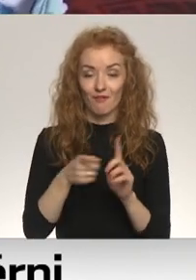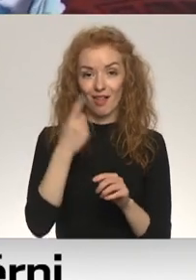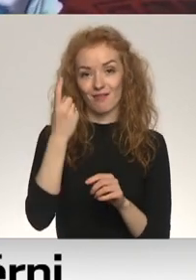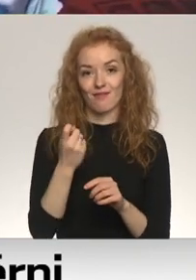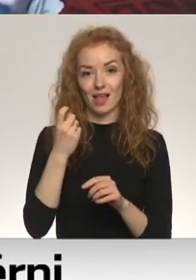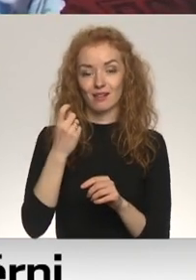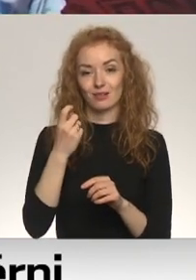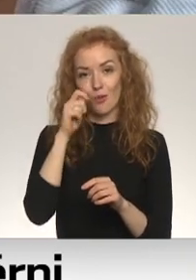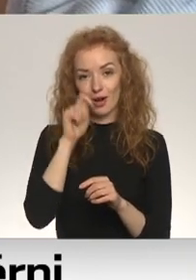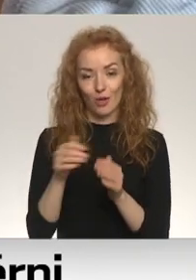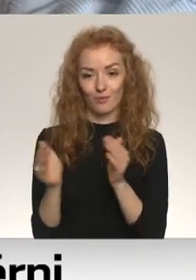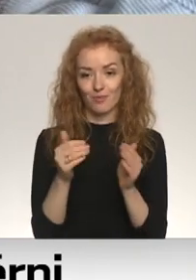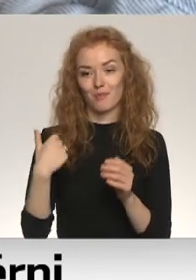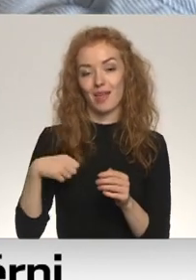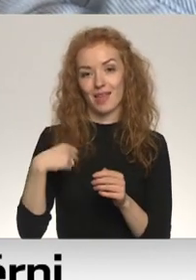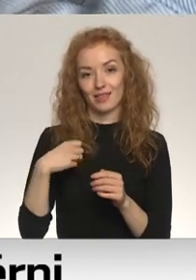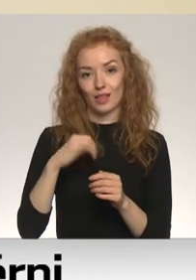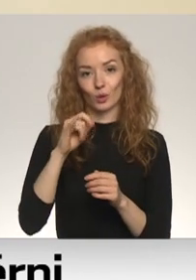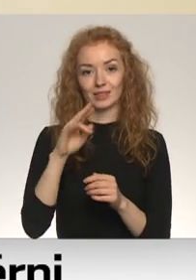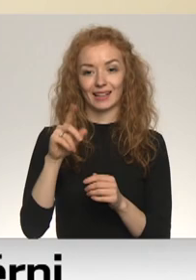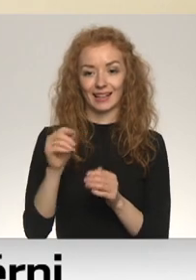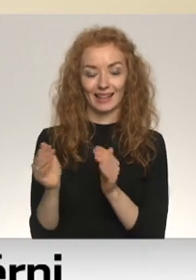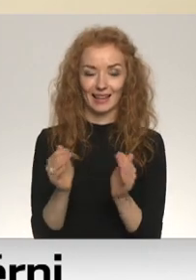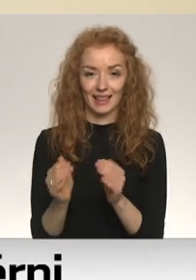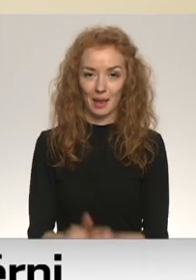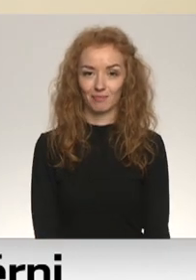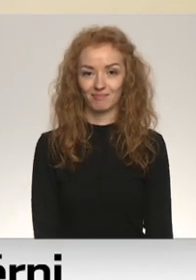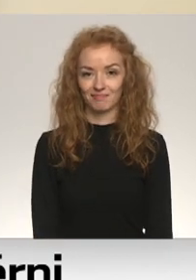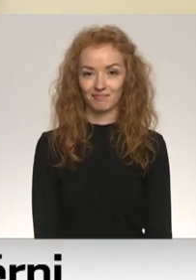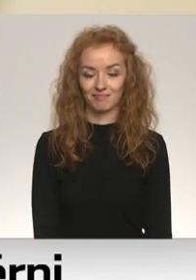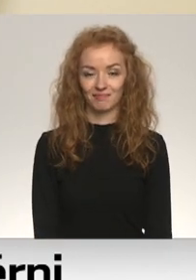ukraiņu bērniņš – meitenīte vārdā Justīne. Gonda Pūrnieciņa Žodziņš, Kurzemes televīzija.